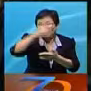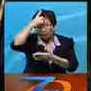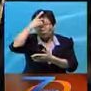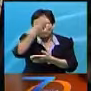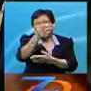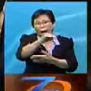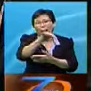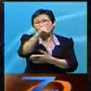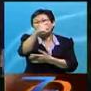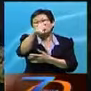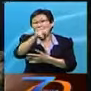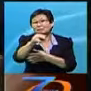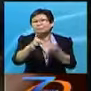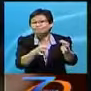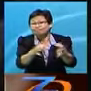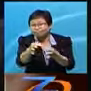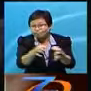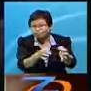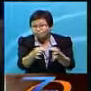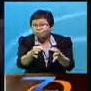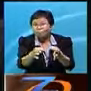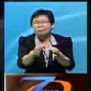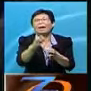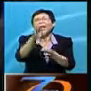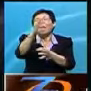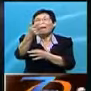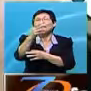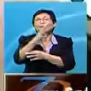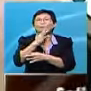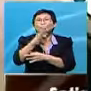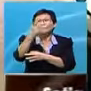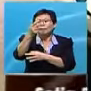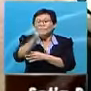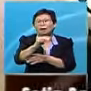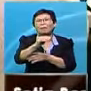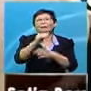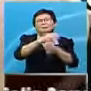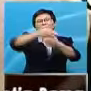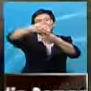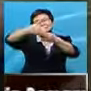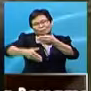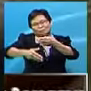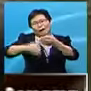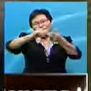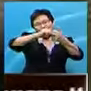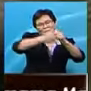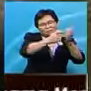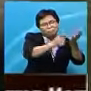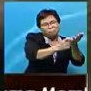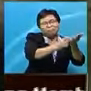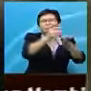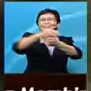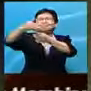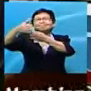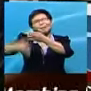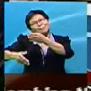Hamidin berharap dengan penjelasan SPRM itu, ia akan menamatkan isu pena pemacu tersebut.